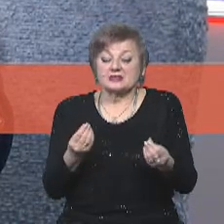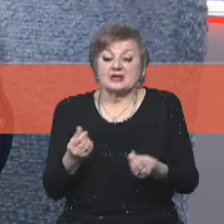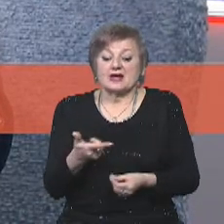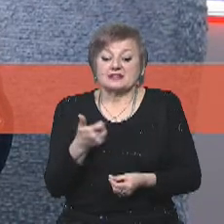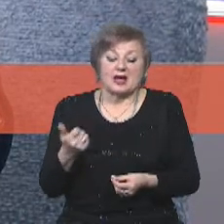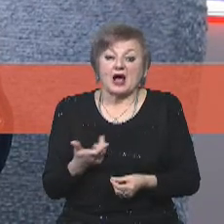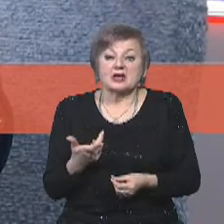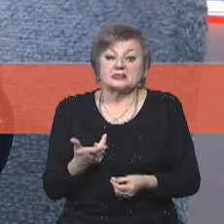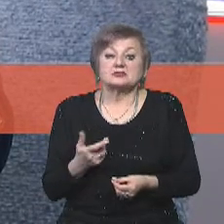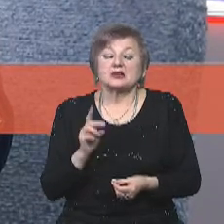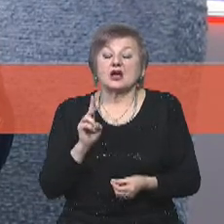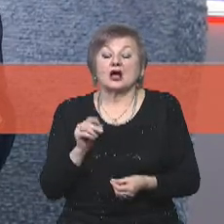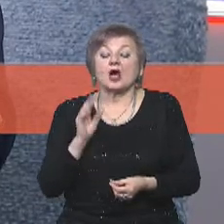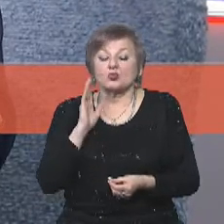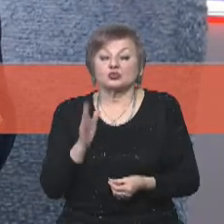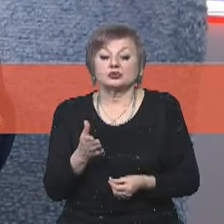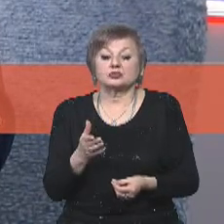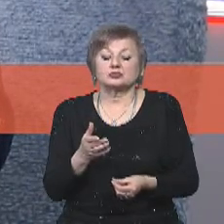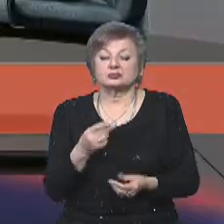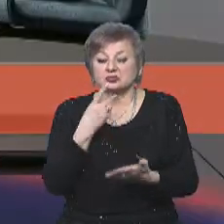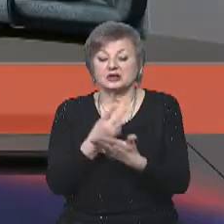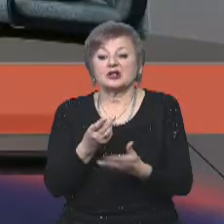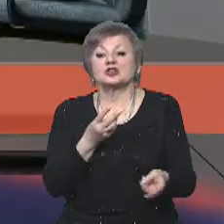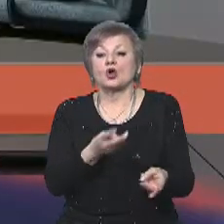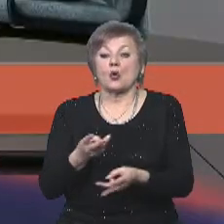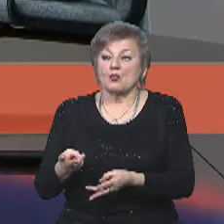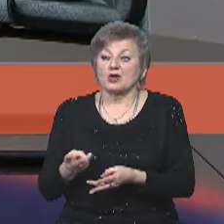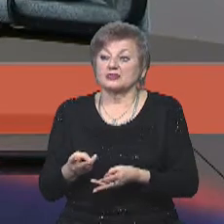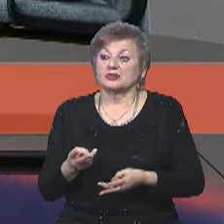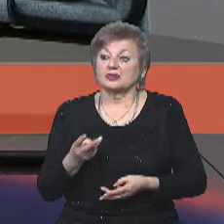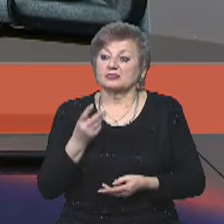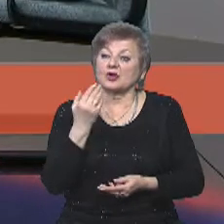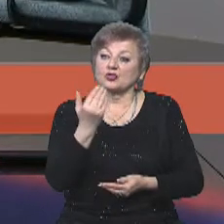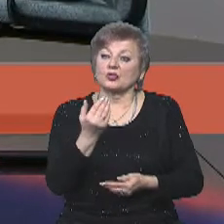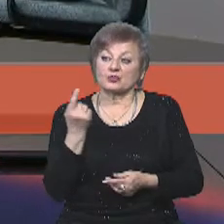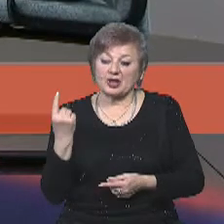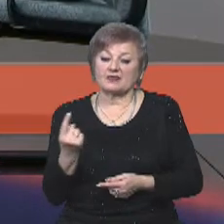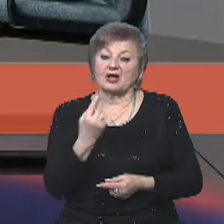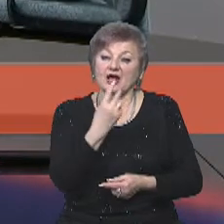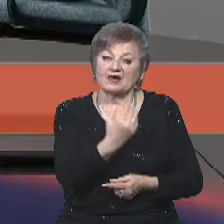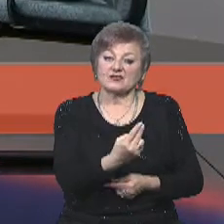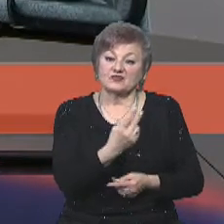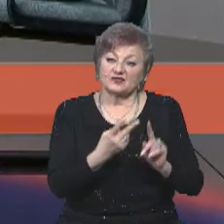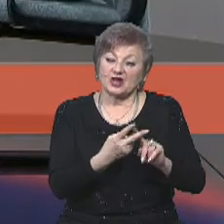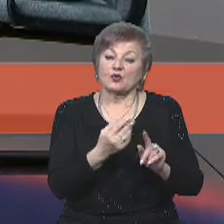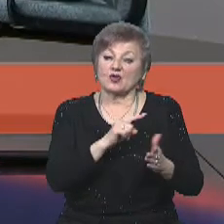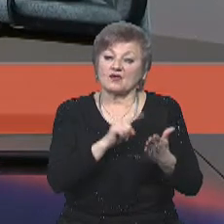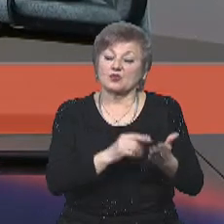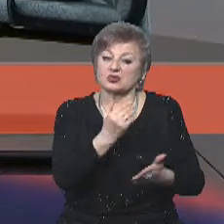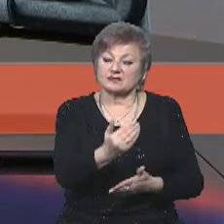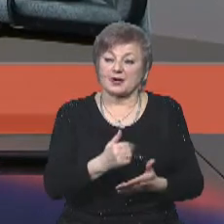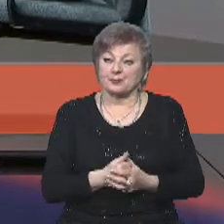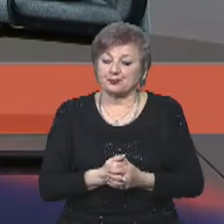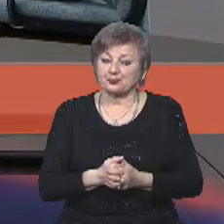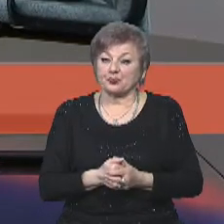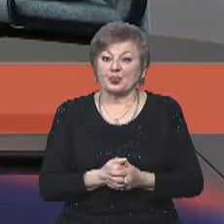відіб'ється на ціну на опалення? І друге питання, це до вас, пане Олександре, а друге питання до пана Олексія. Скажіть, будь